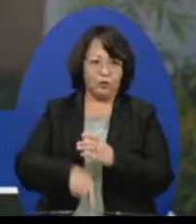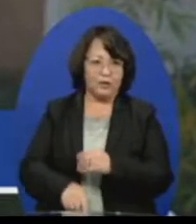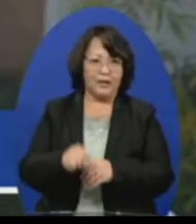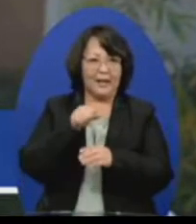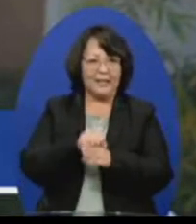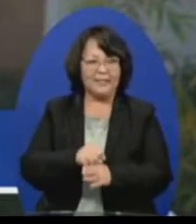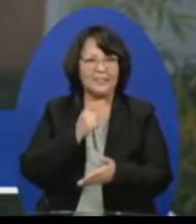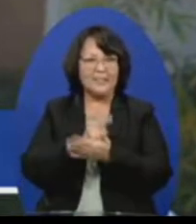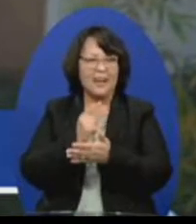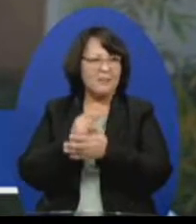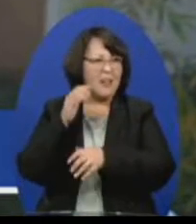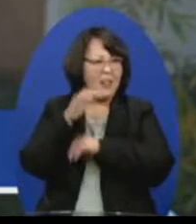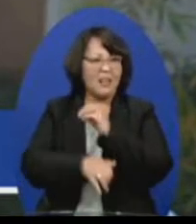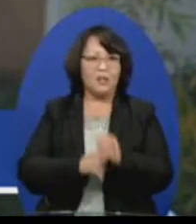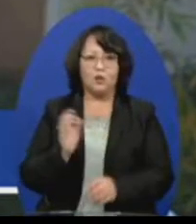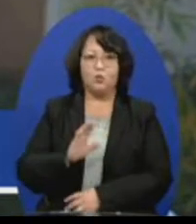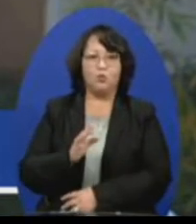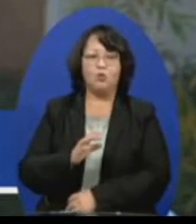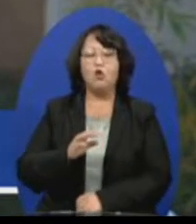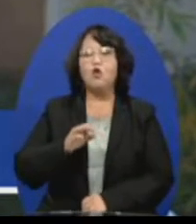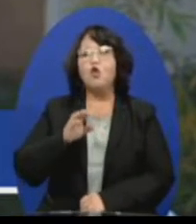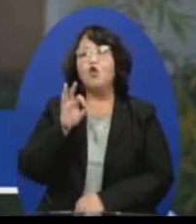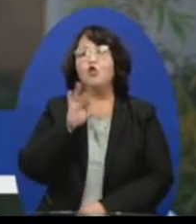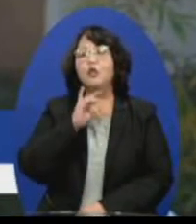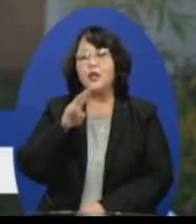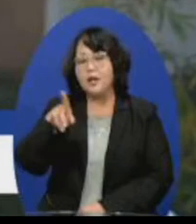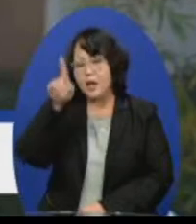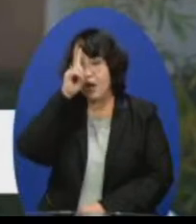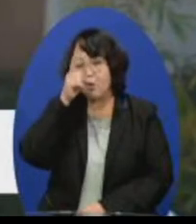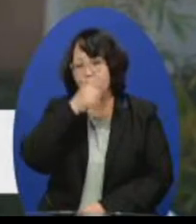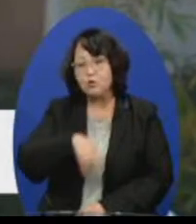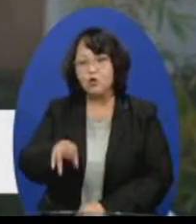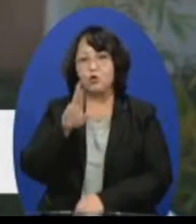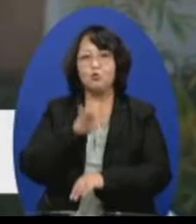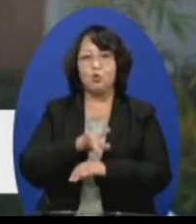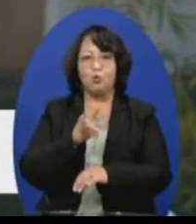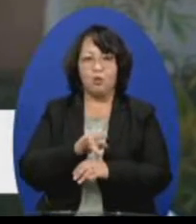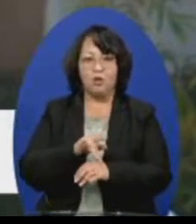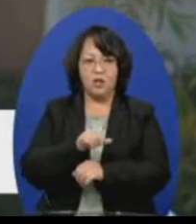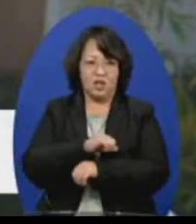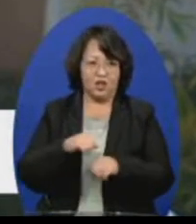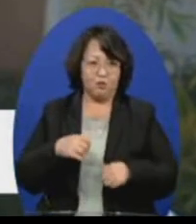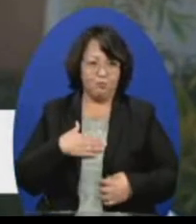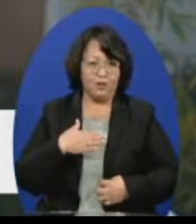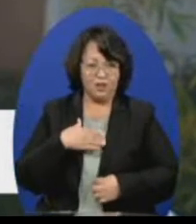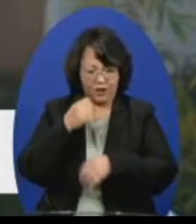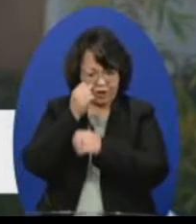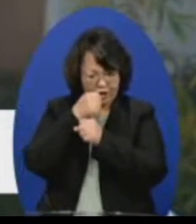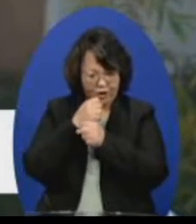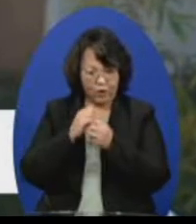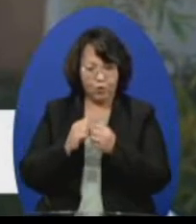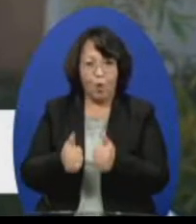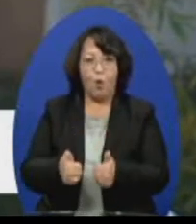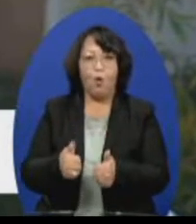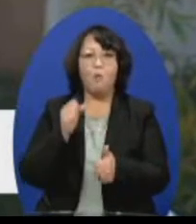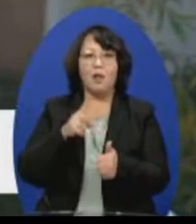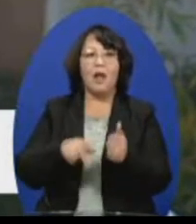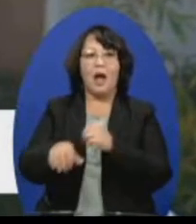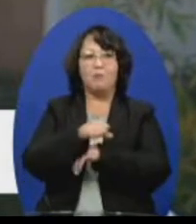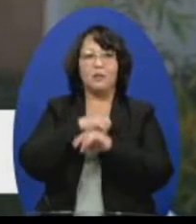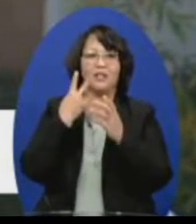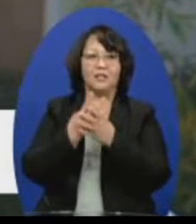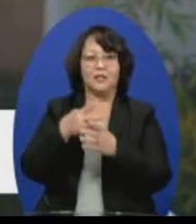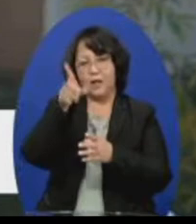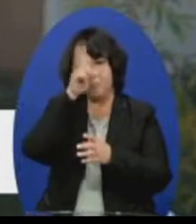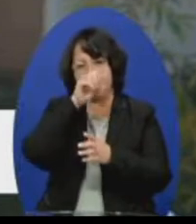өгөөш. Өрхийн эрүүлэндийнхаа төвдөр мөрөн сумынхаа иргэний удаар шинжилгээг авдаг боломж үүрдэх юм бол аймгийн нэгдсэн эмнэлэг бол